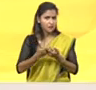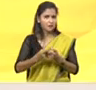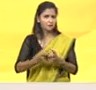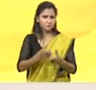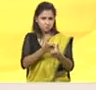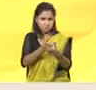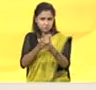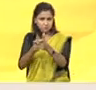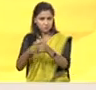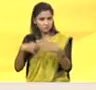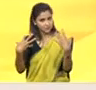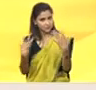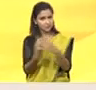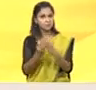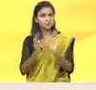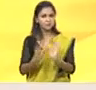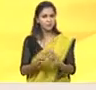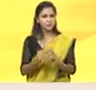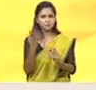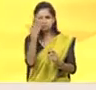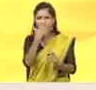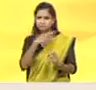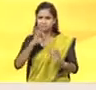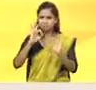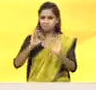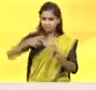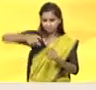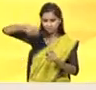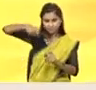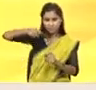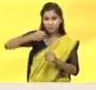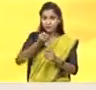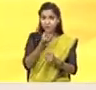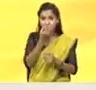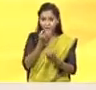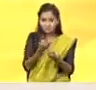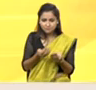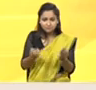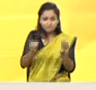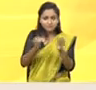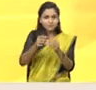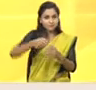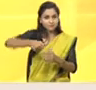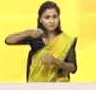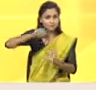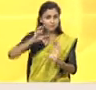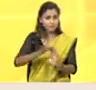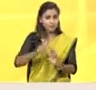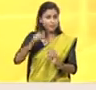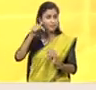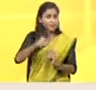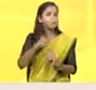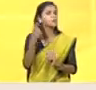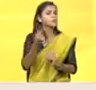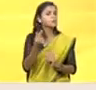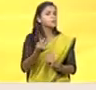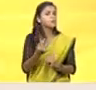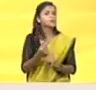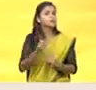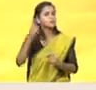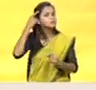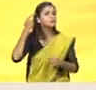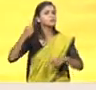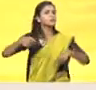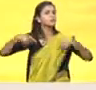भी शामिल हैं। खूबसूरत हैंगिंग फ्लावर पॉट्स भी बनाए गए हैं। यहाँ इस्तेमाल किए गए टायरों